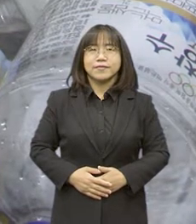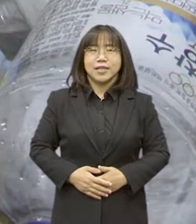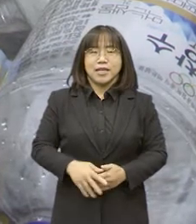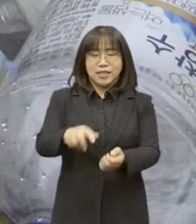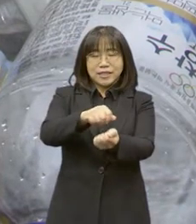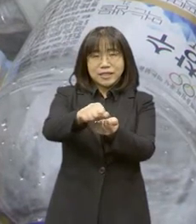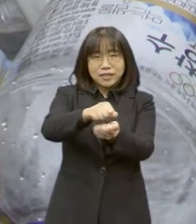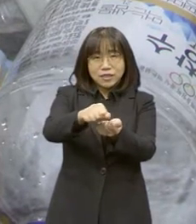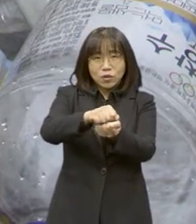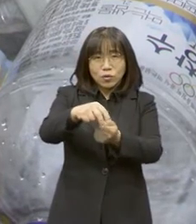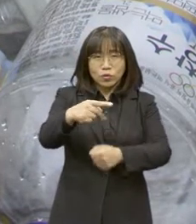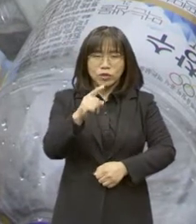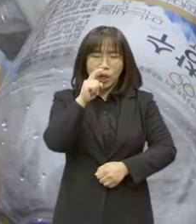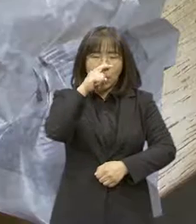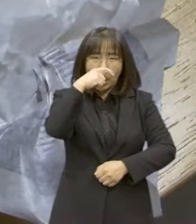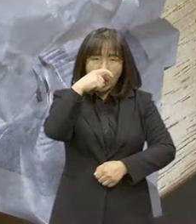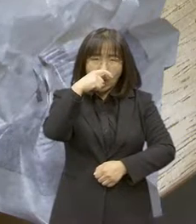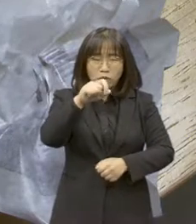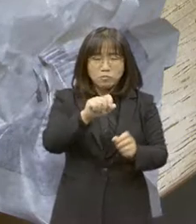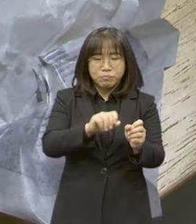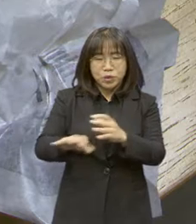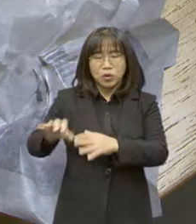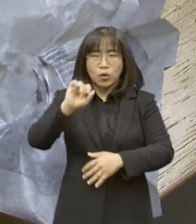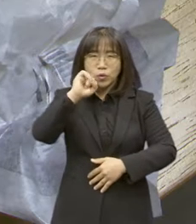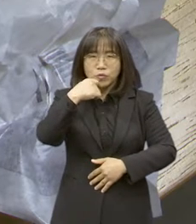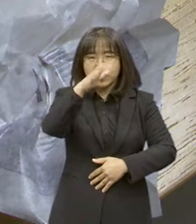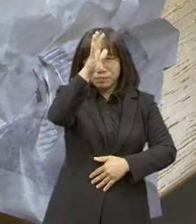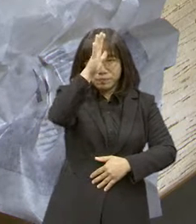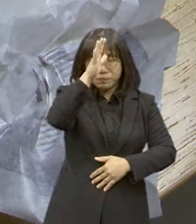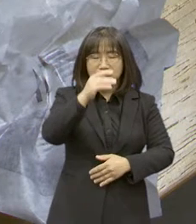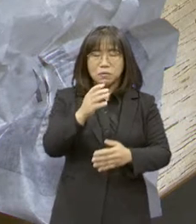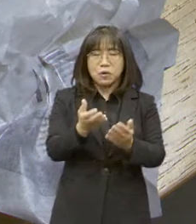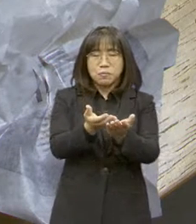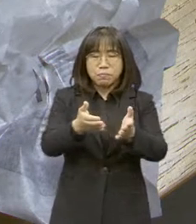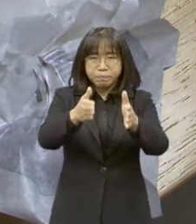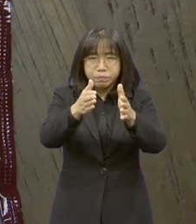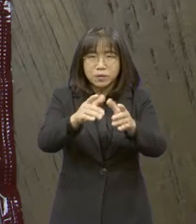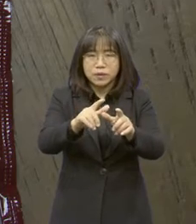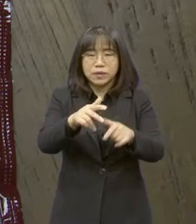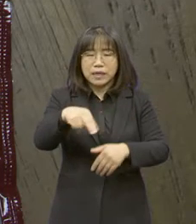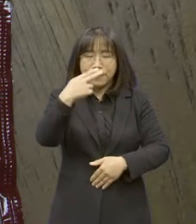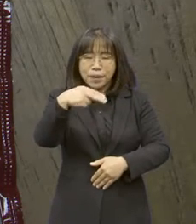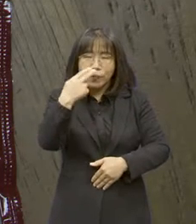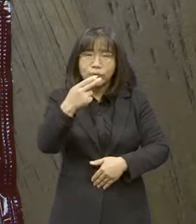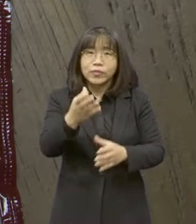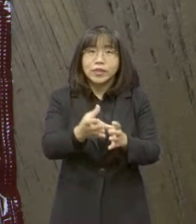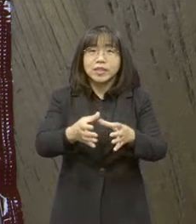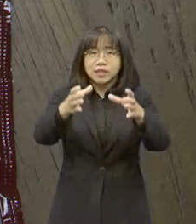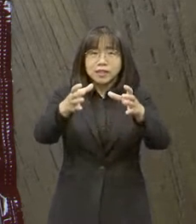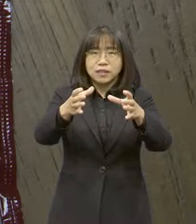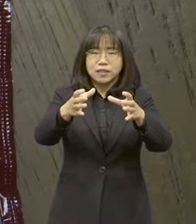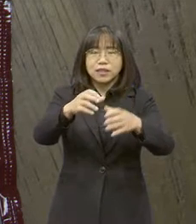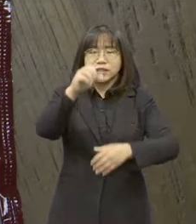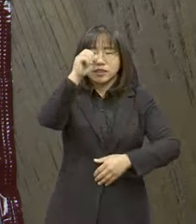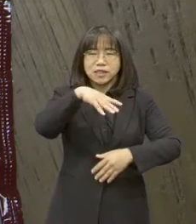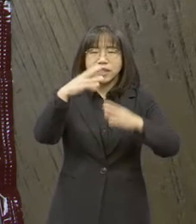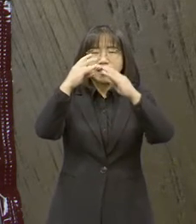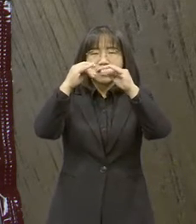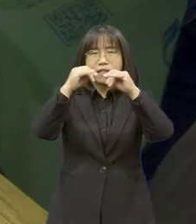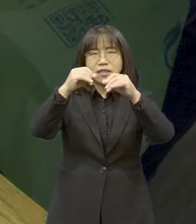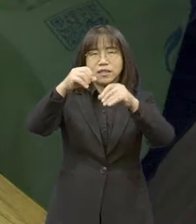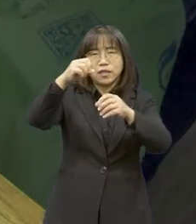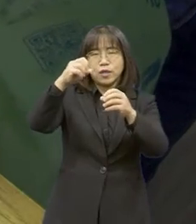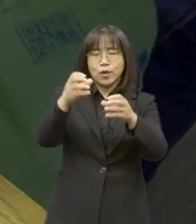씻어도 이물질이 제거되지 않은 치킨 박스 와 컵밥 컵라면 용기 등은 재활용이 되지 않아 종량제 봉투에